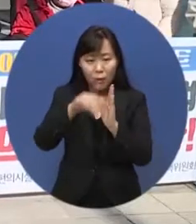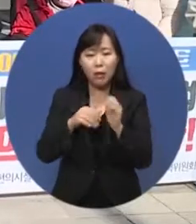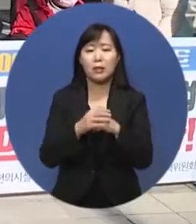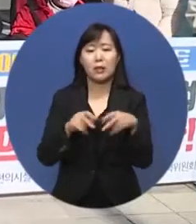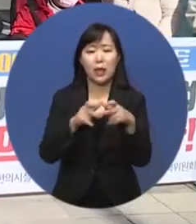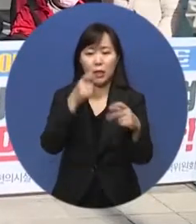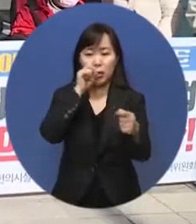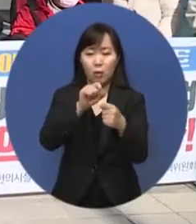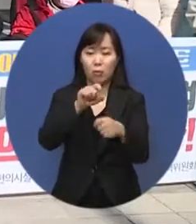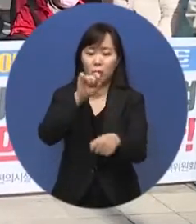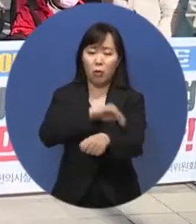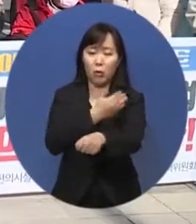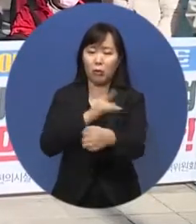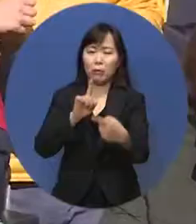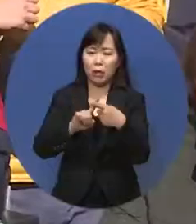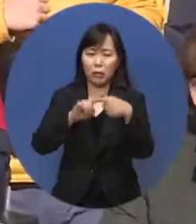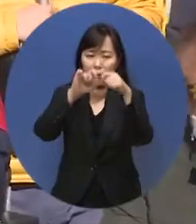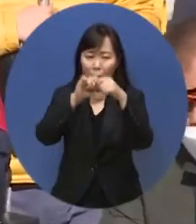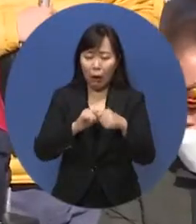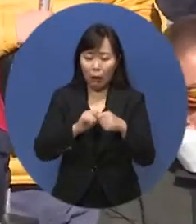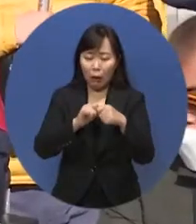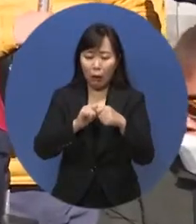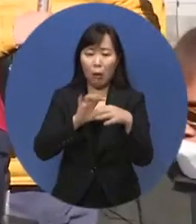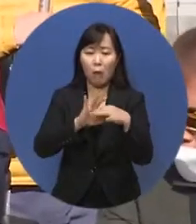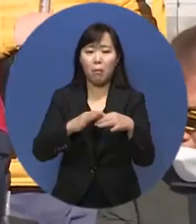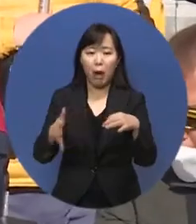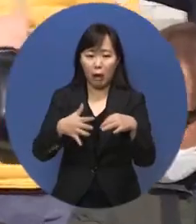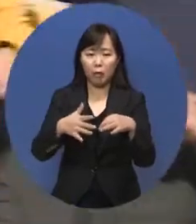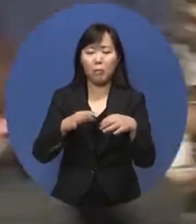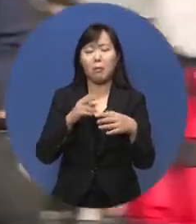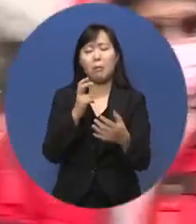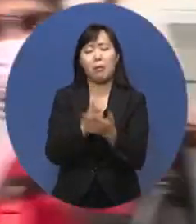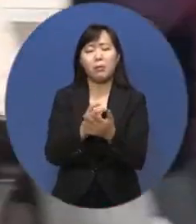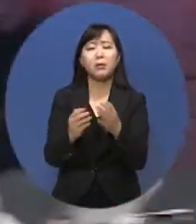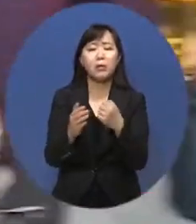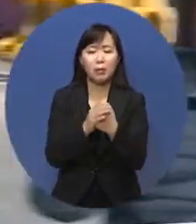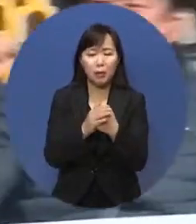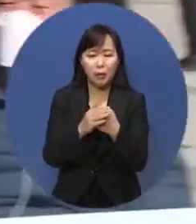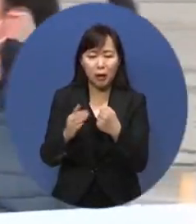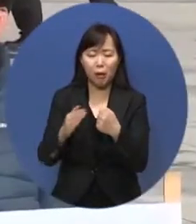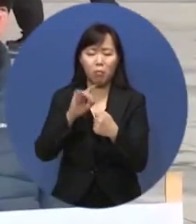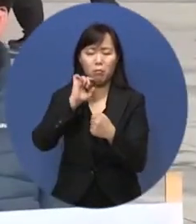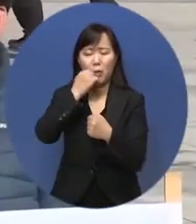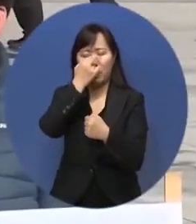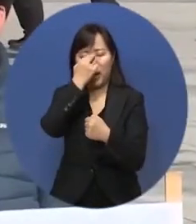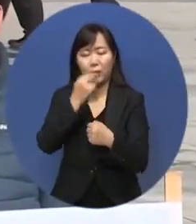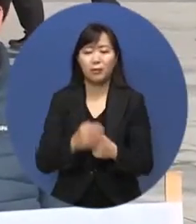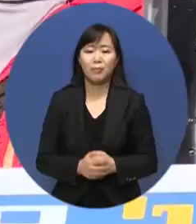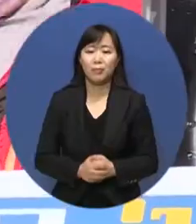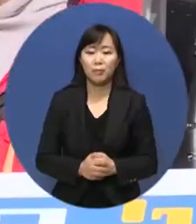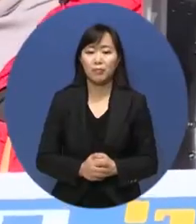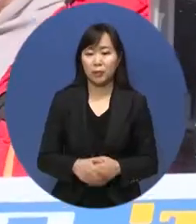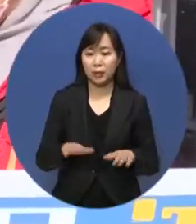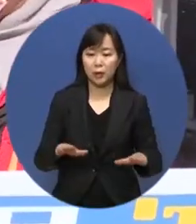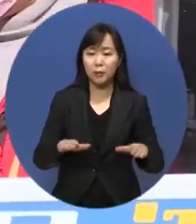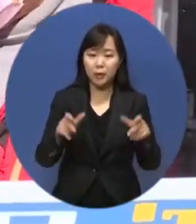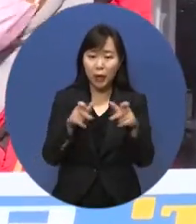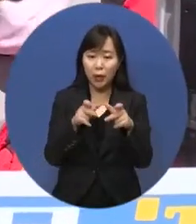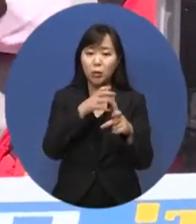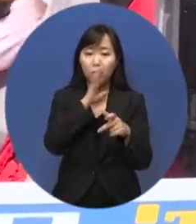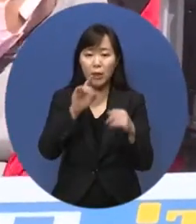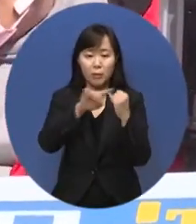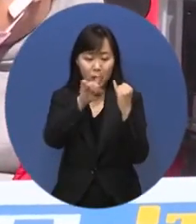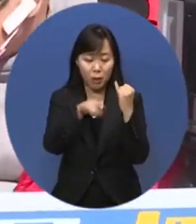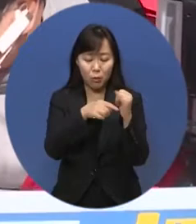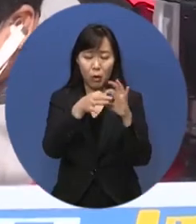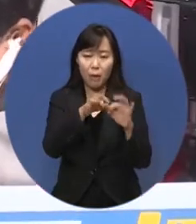장애인 접근권을 제대로 규정하고 있지 않는 관련법으로 인해 어려움에 직면했습니다. 현행 장애인, 노인,